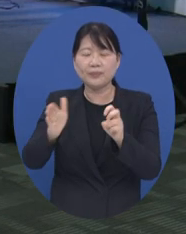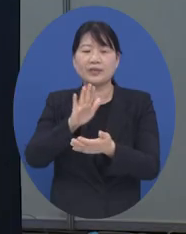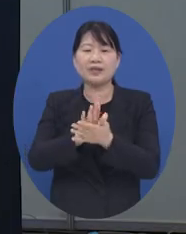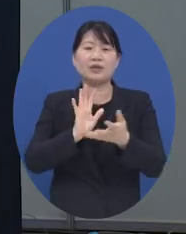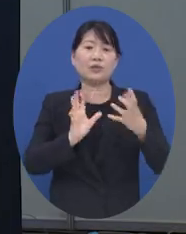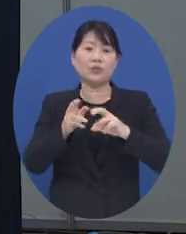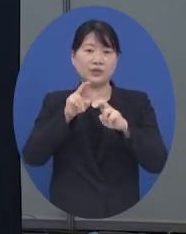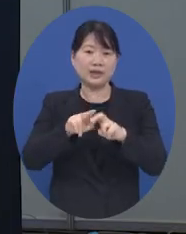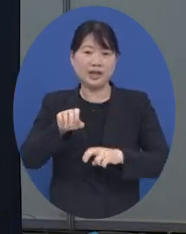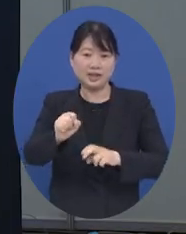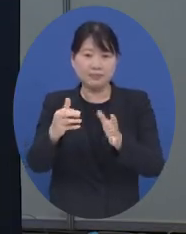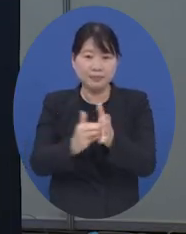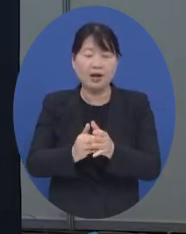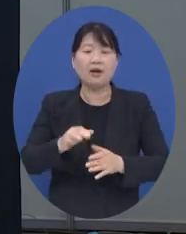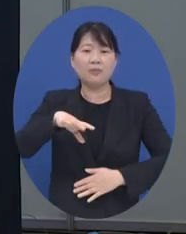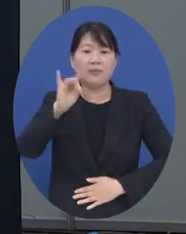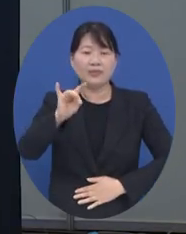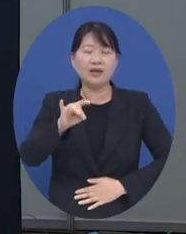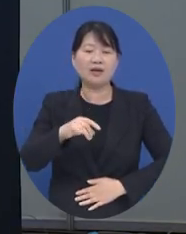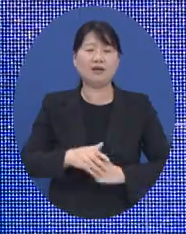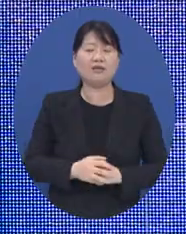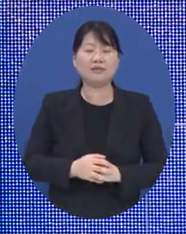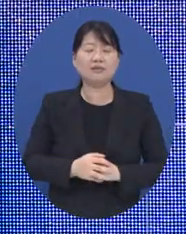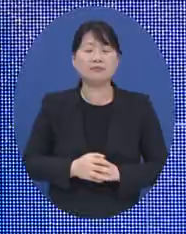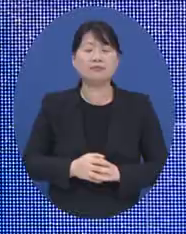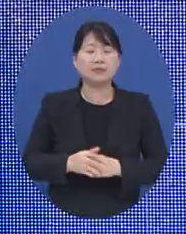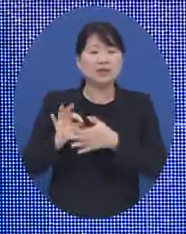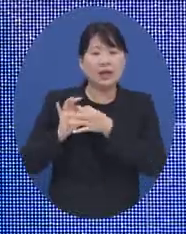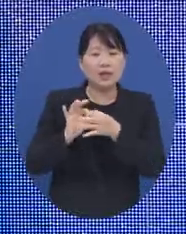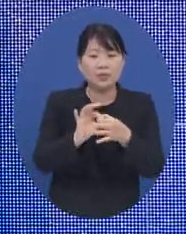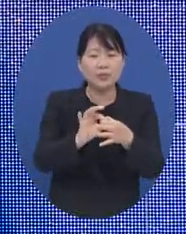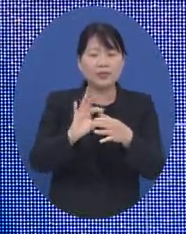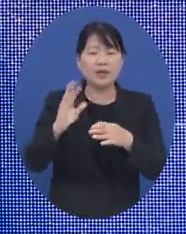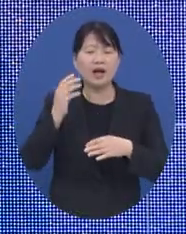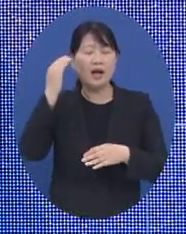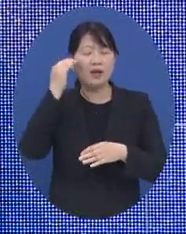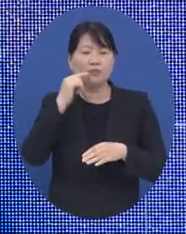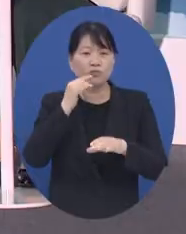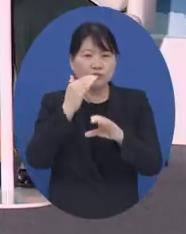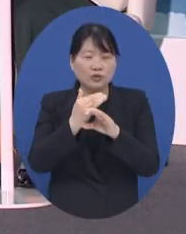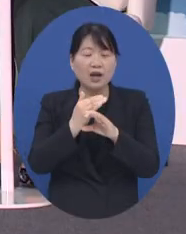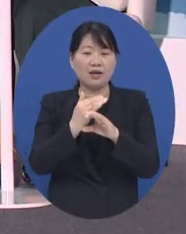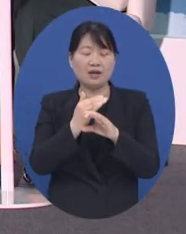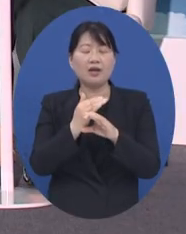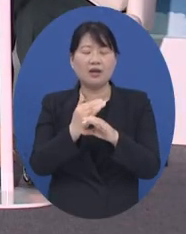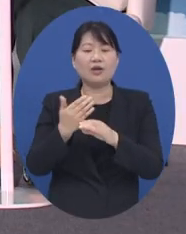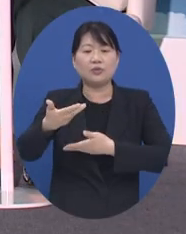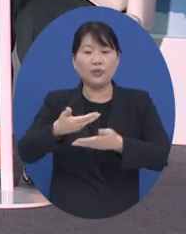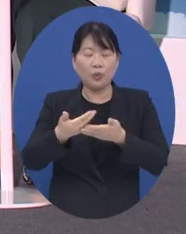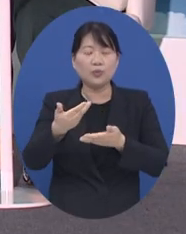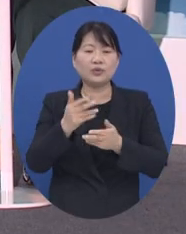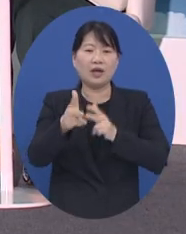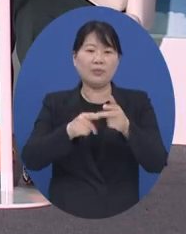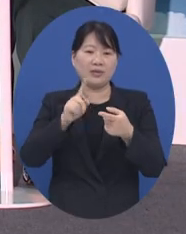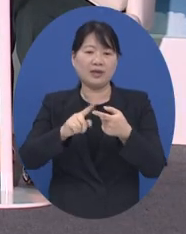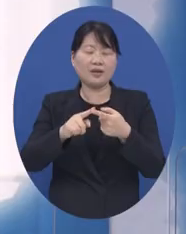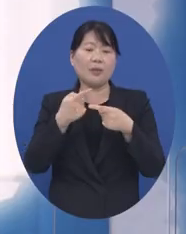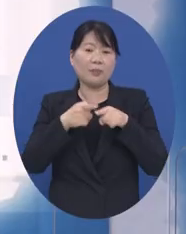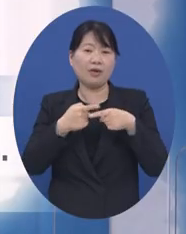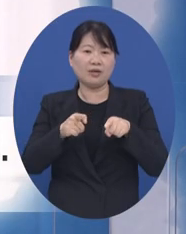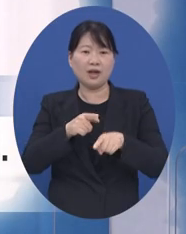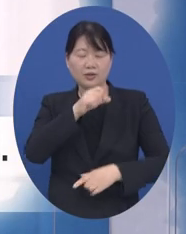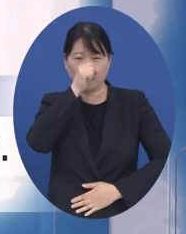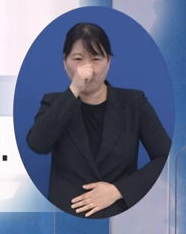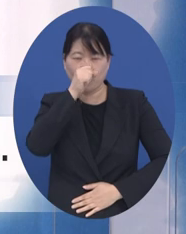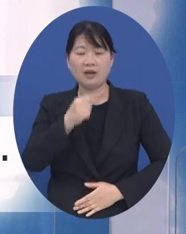펼쳐졌습니다. 우선 정권에 관계없이 지속된 경기도 대북교류협력 사업을 높이 평가하는 목소리가 눈에 띄었습니다.